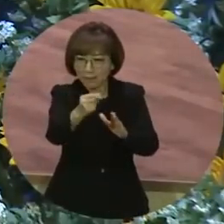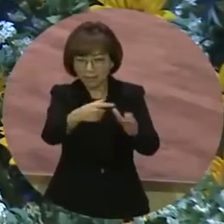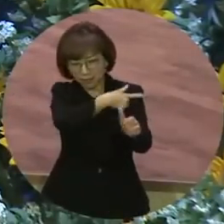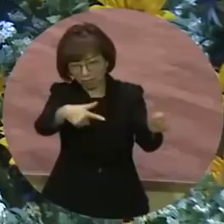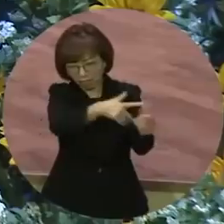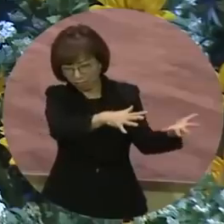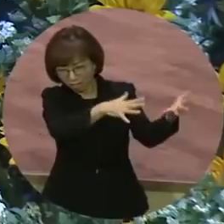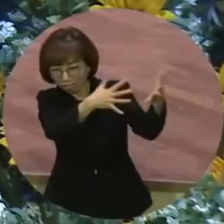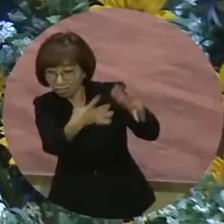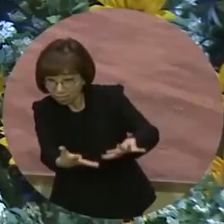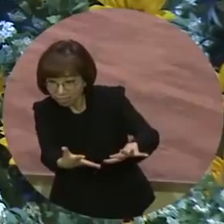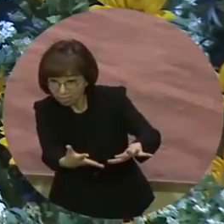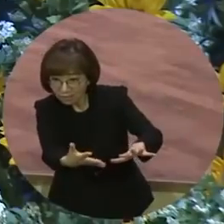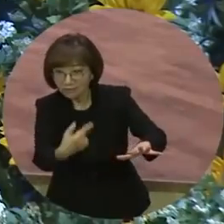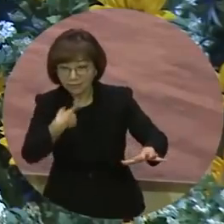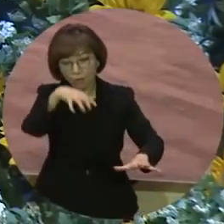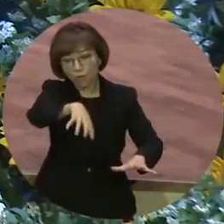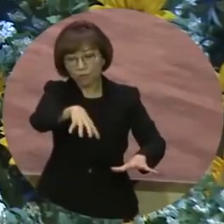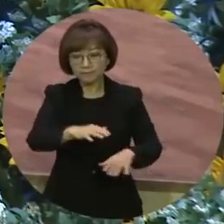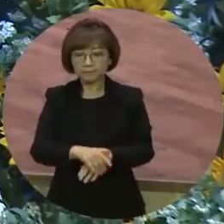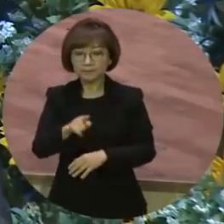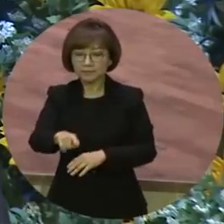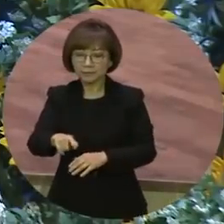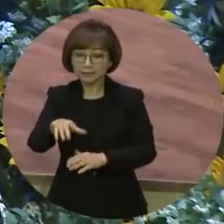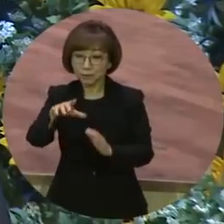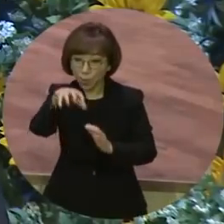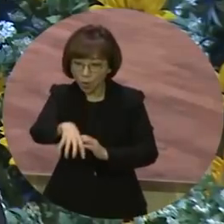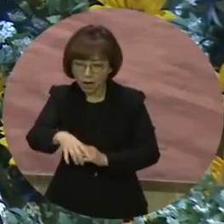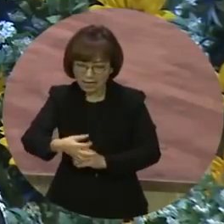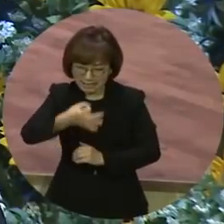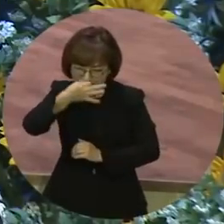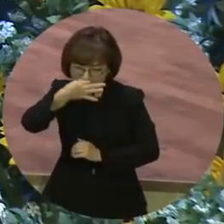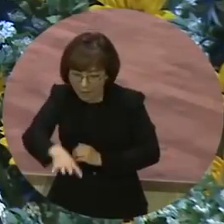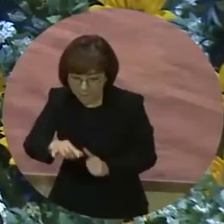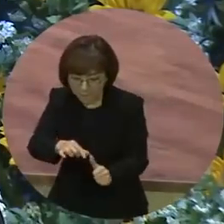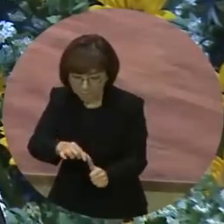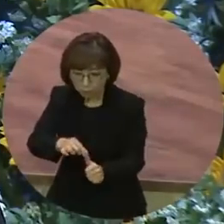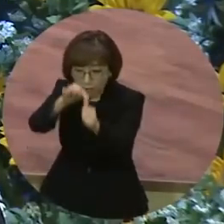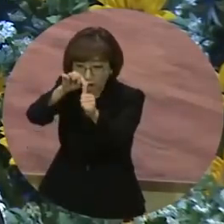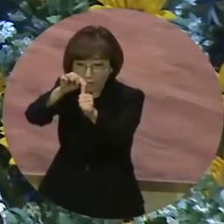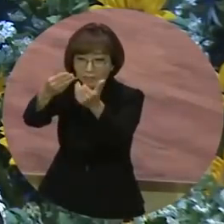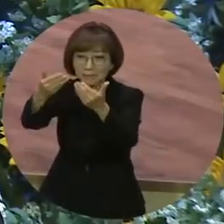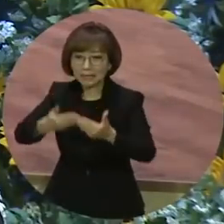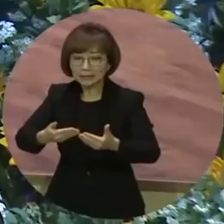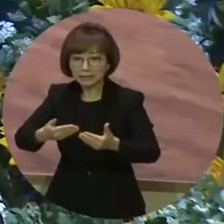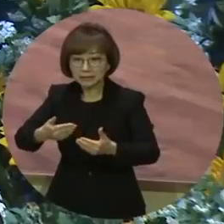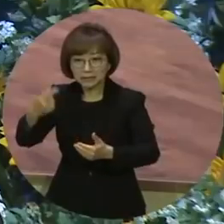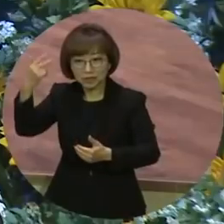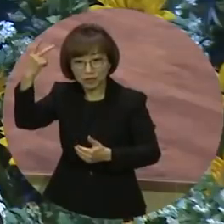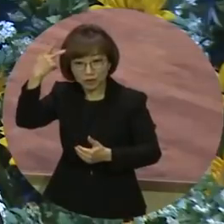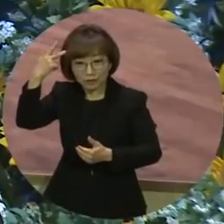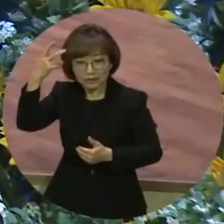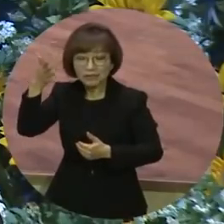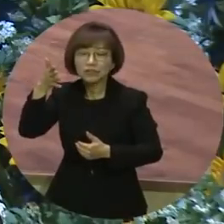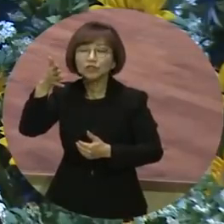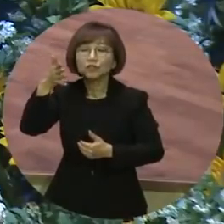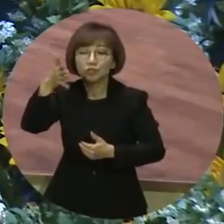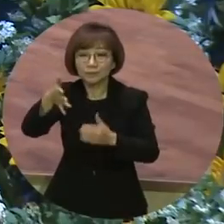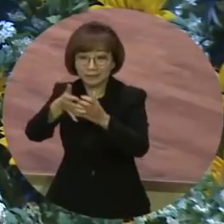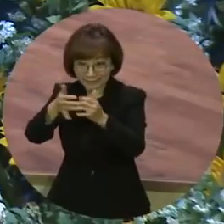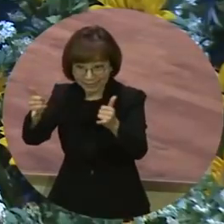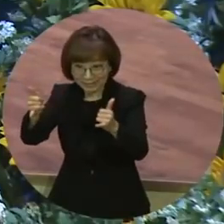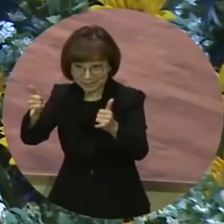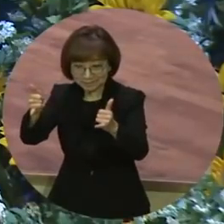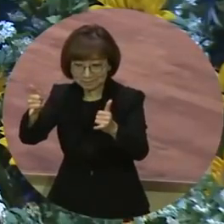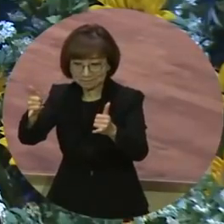갇혔다가 극적으로 살아난 이 정신의학자 빅트 프랭클이라는